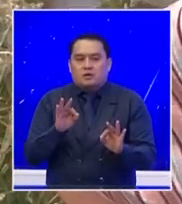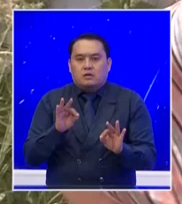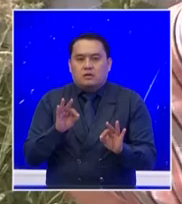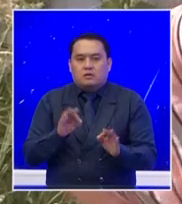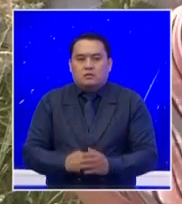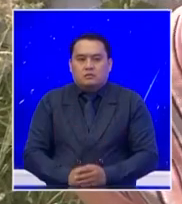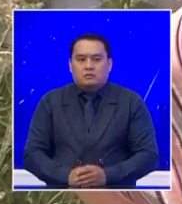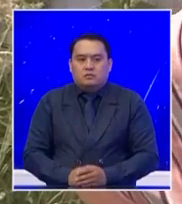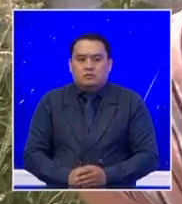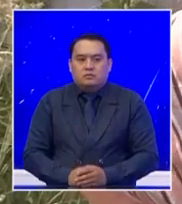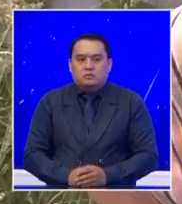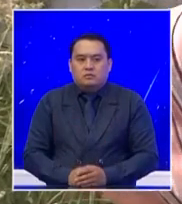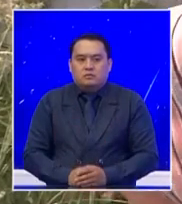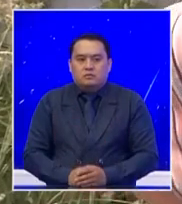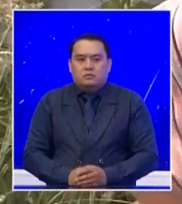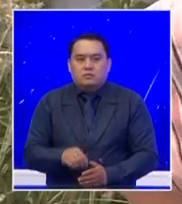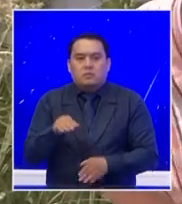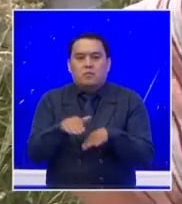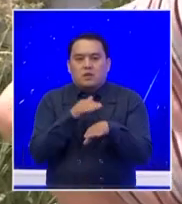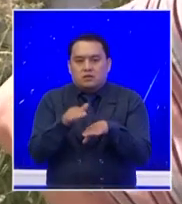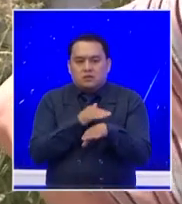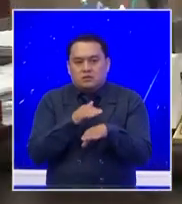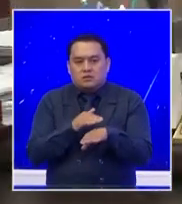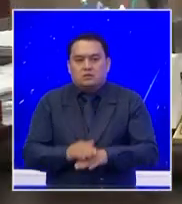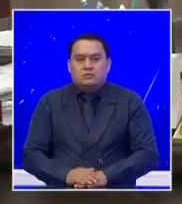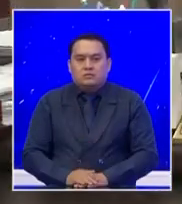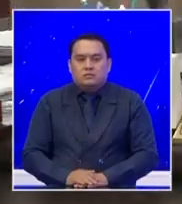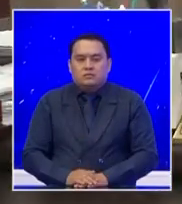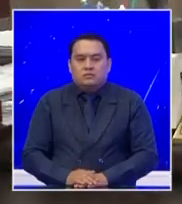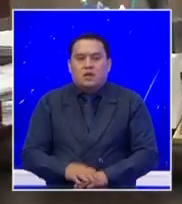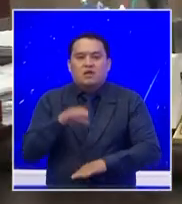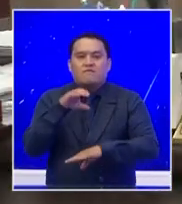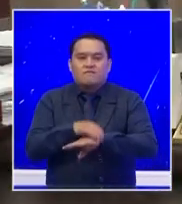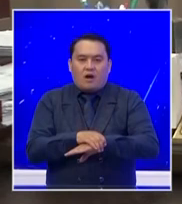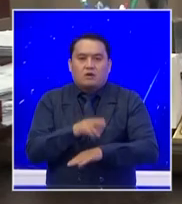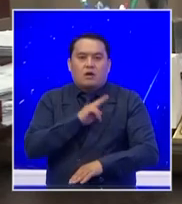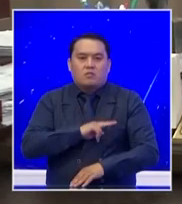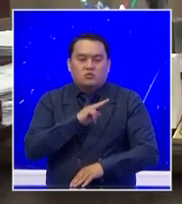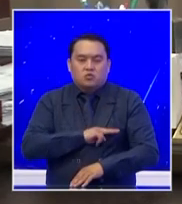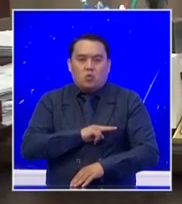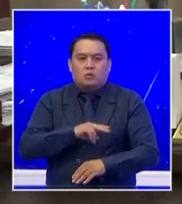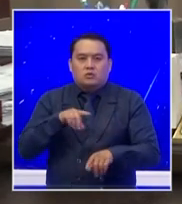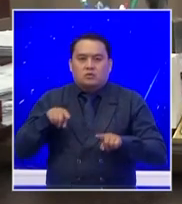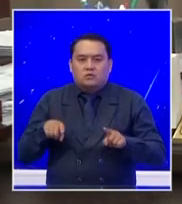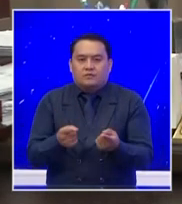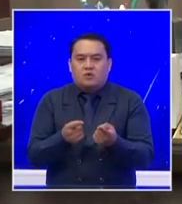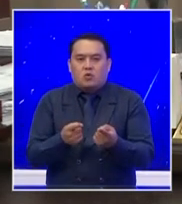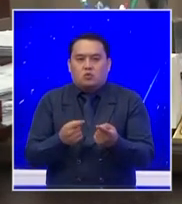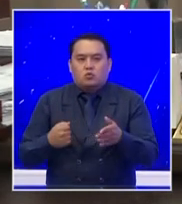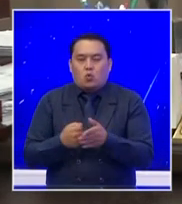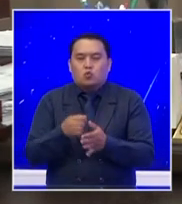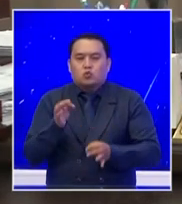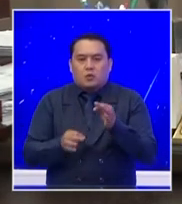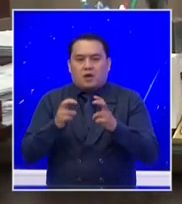больше ничего не могу сказать. Молодцы, по одним словом, молодцы. Данный факт был зарегистрирован в ЕРДР. Начато